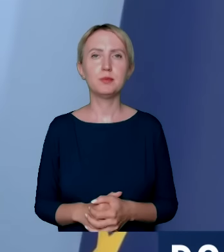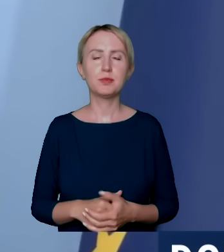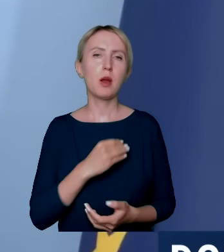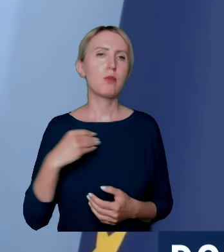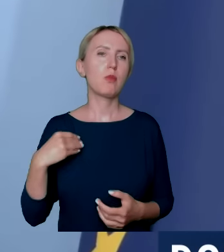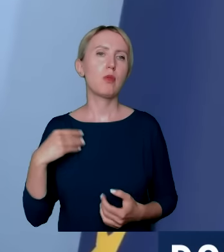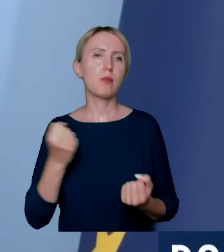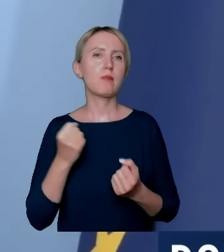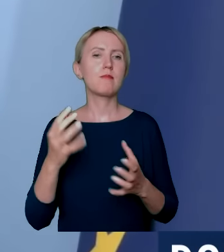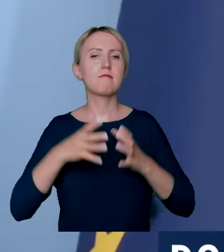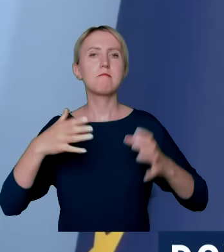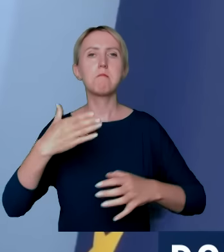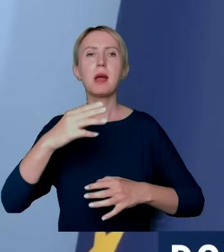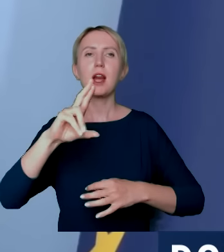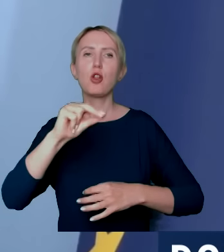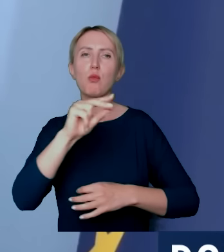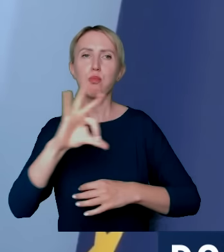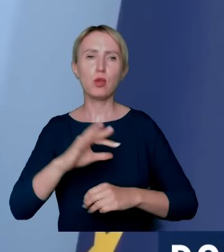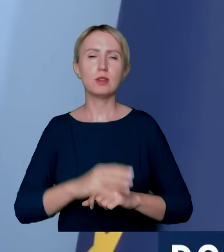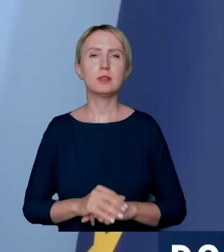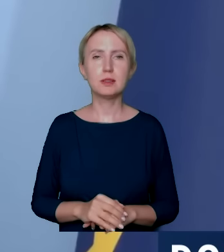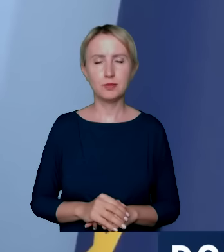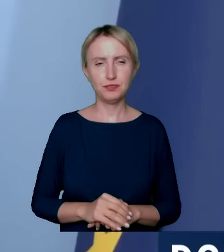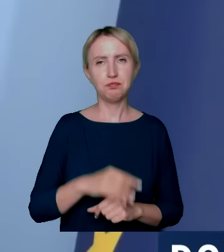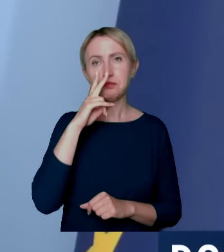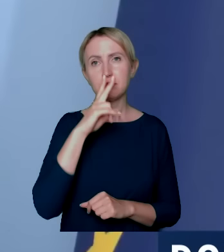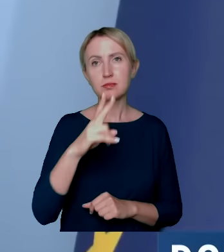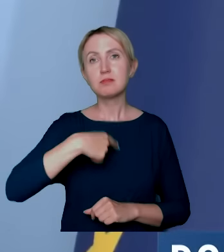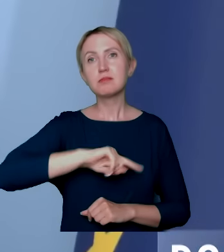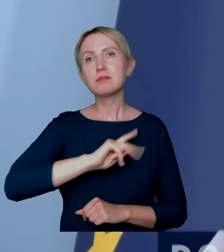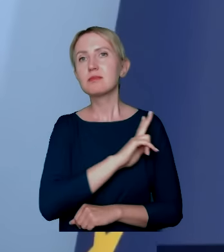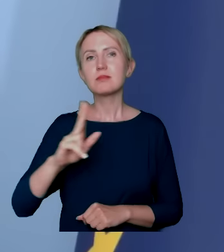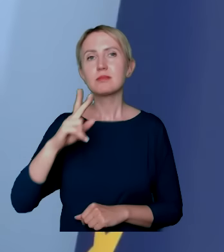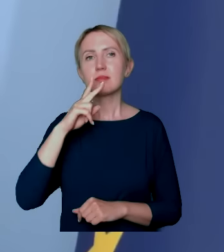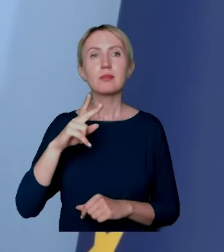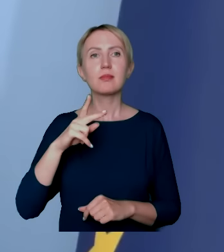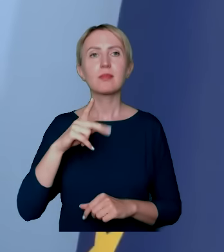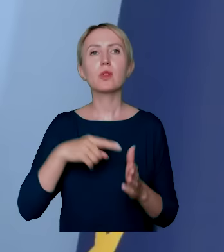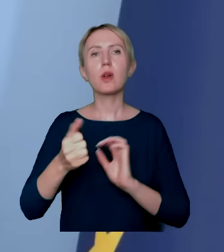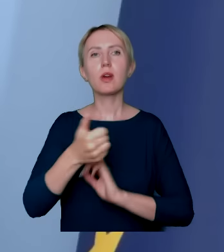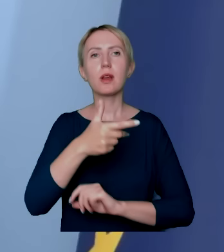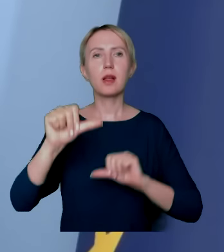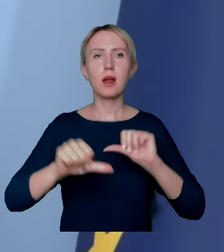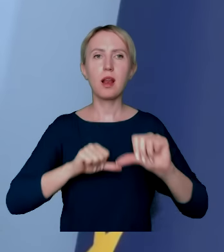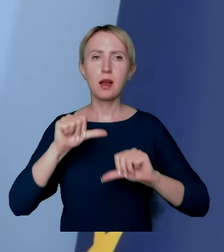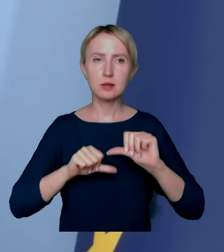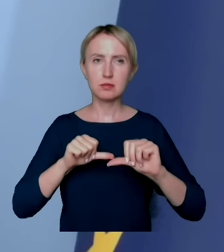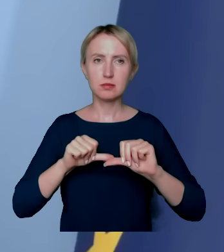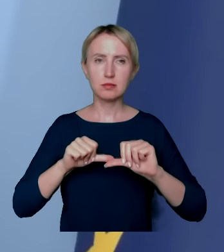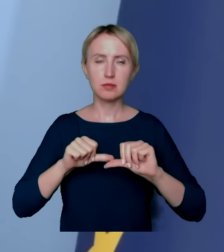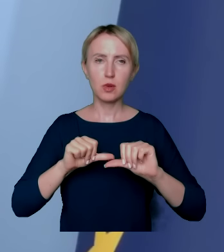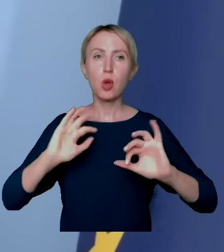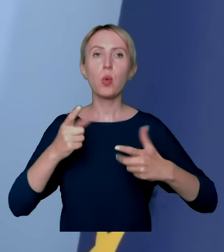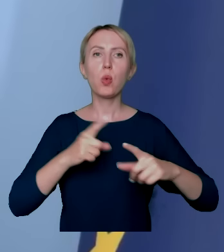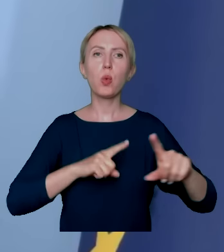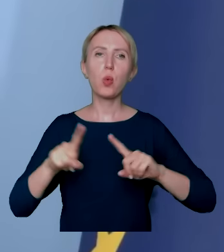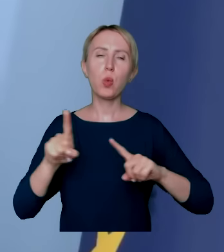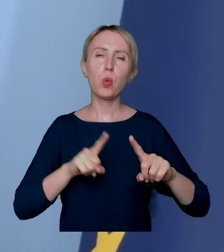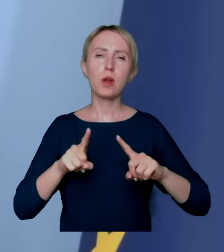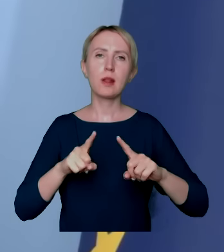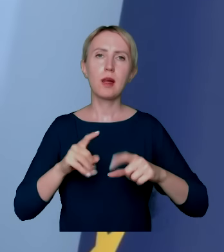i to wkrótce. Zobaczymy to jeszcze tu, jak wszyscy siedzimy, za kilka lat, co oznacza, że w ten